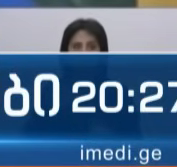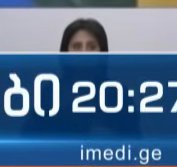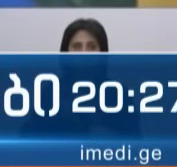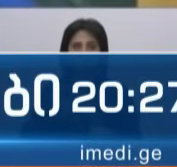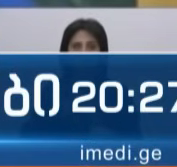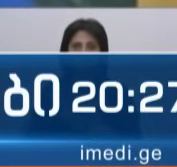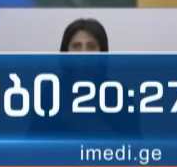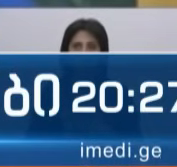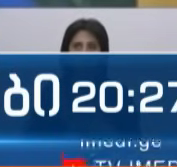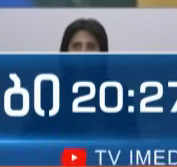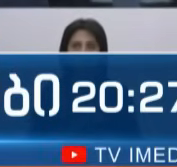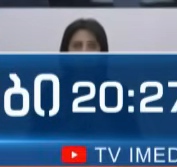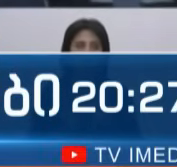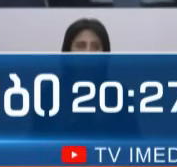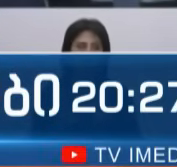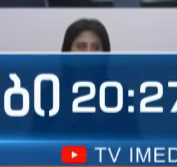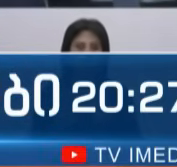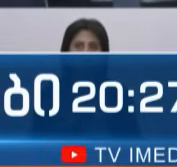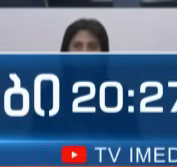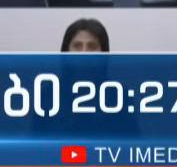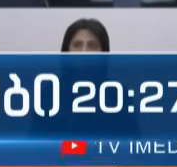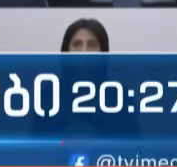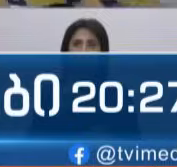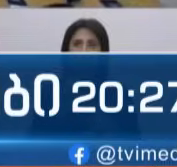საქმიანობის გაგრძელებას.